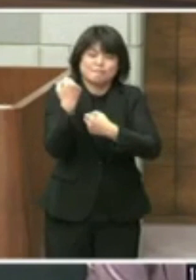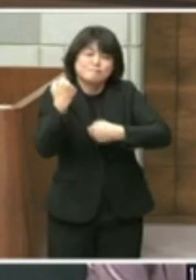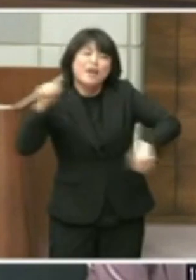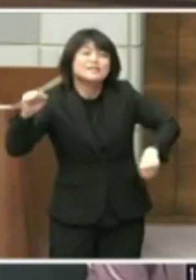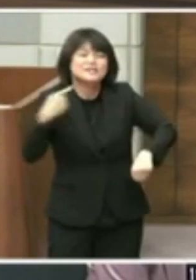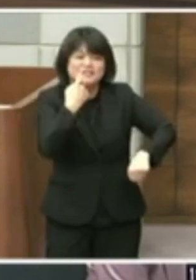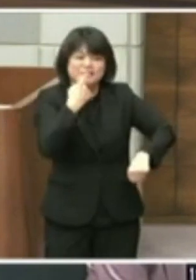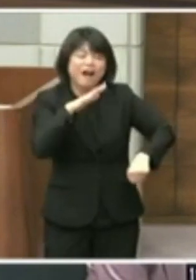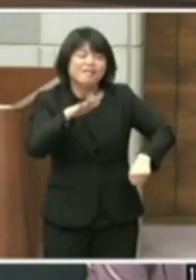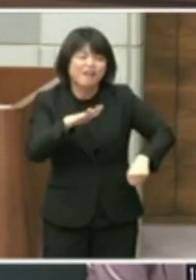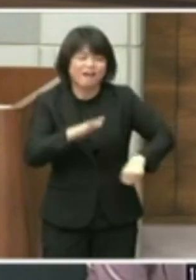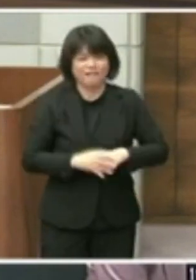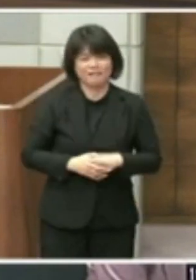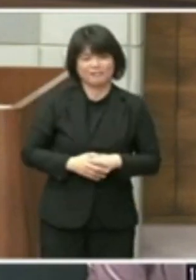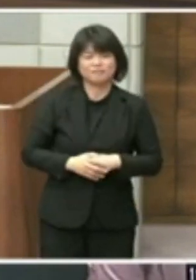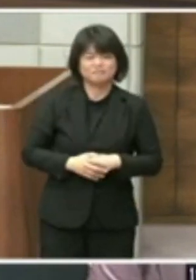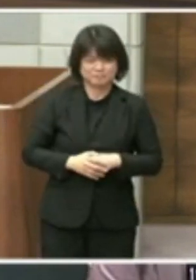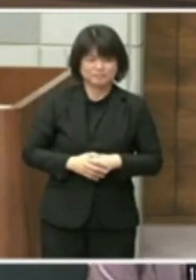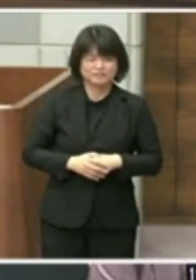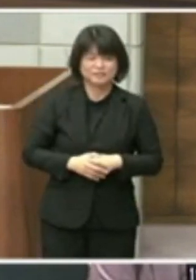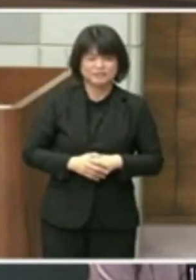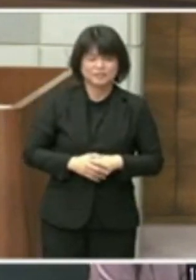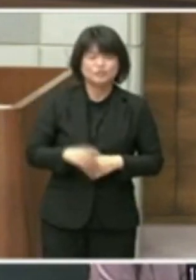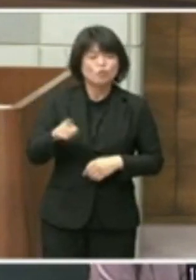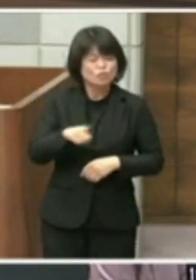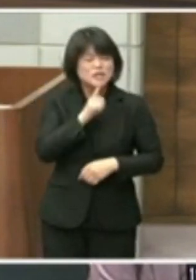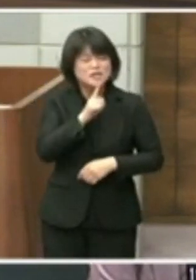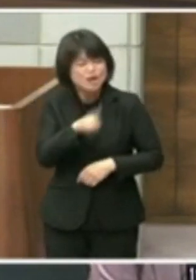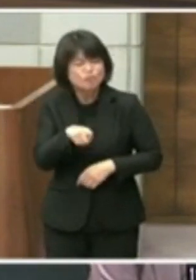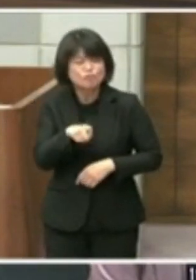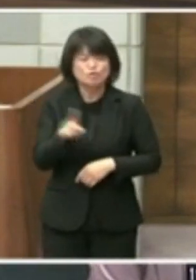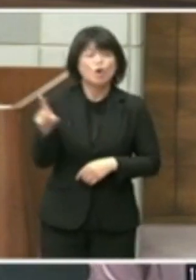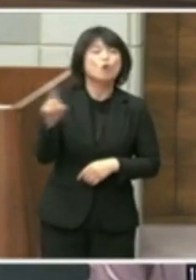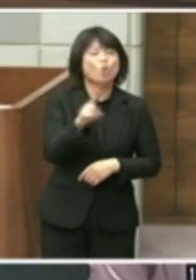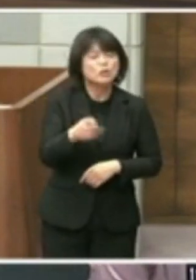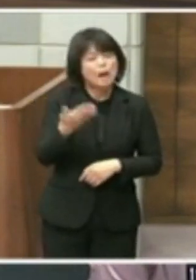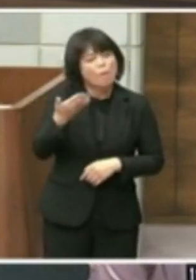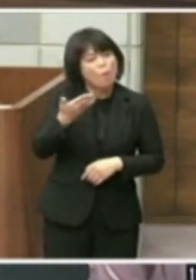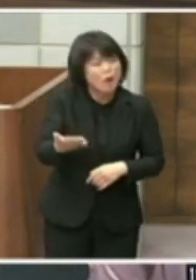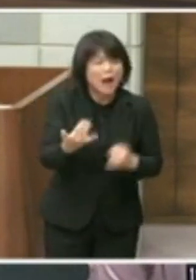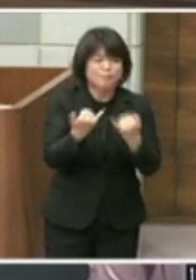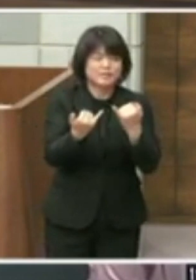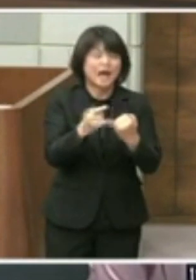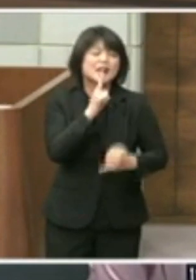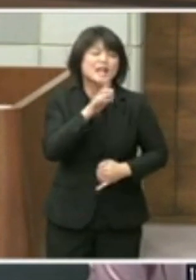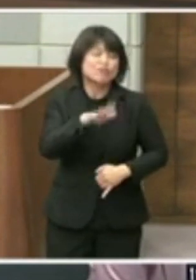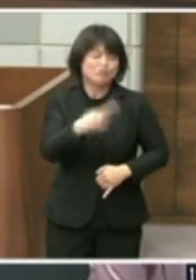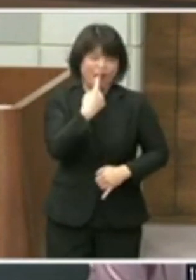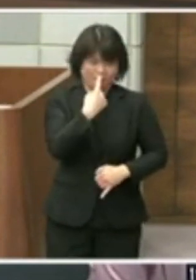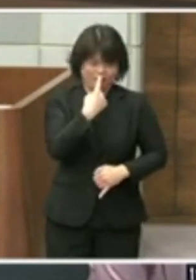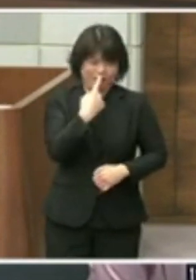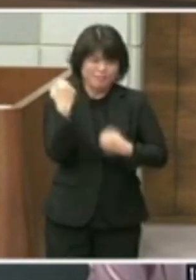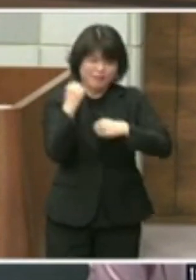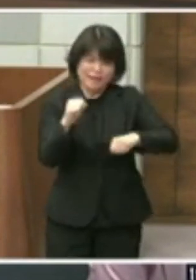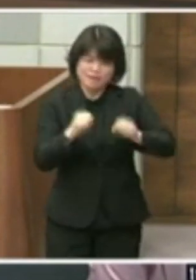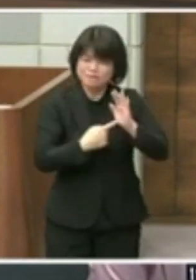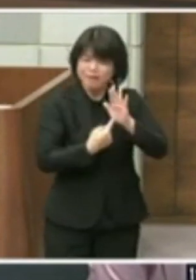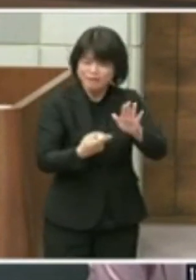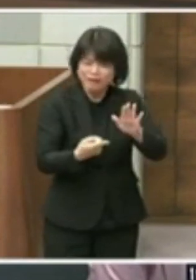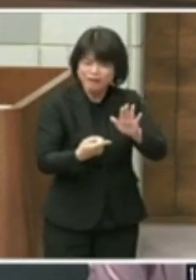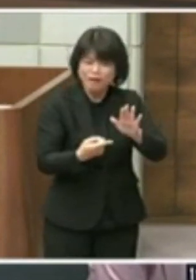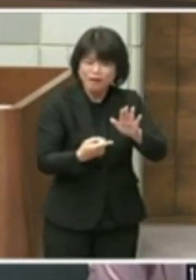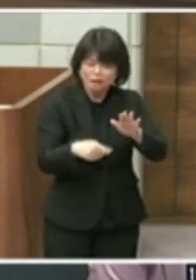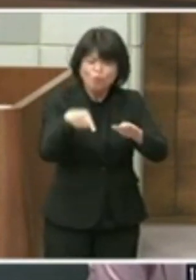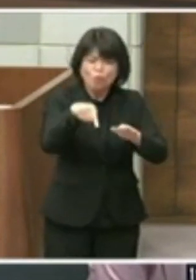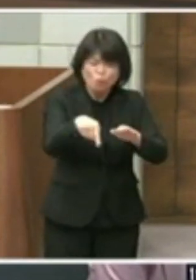リフがあったのを記憶しておりまして、まさに今これどうしたものかという状況でありましてね。で、何がと言いますと、ほとんど神戸